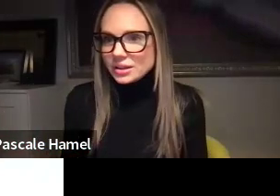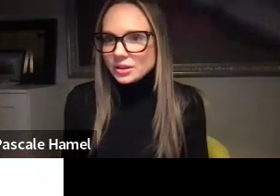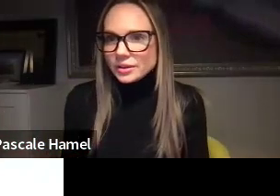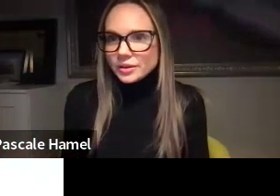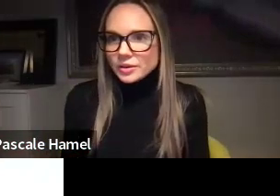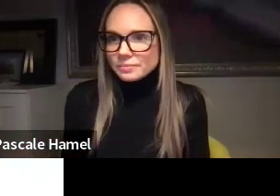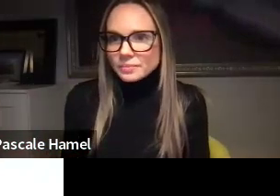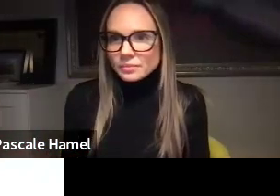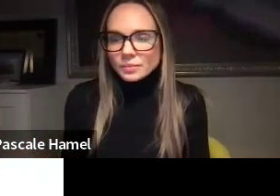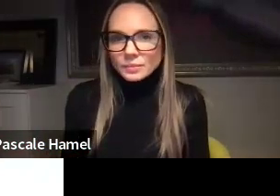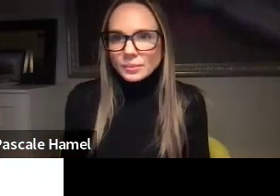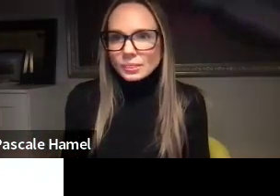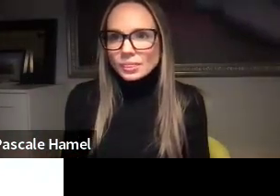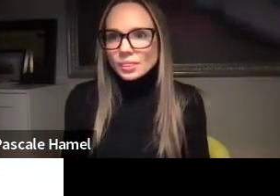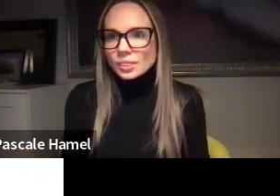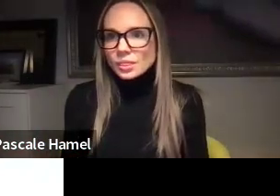les enfants.